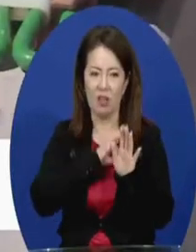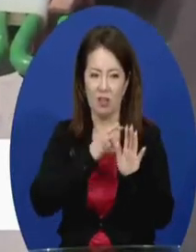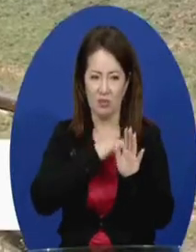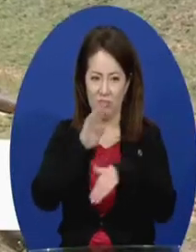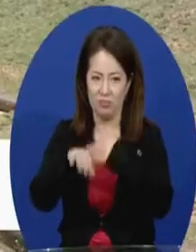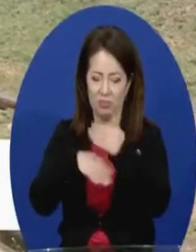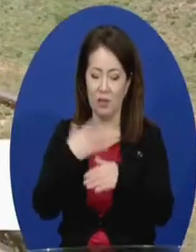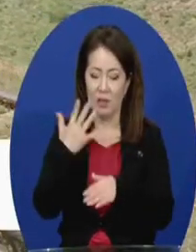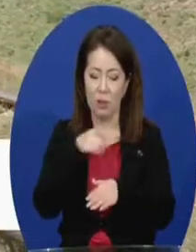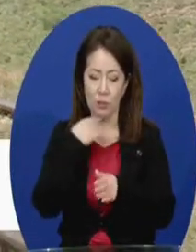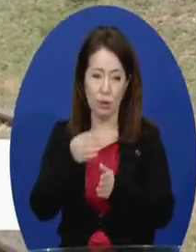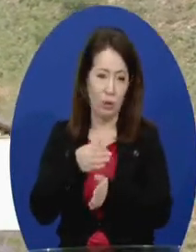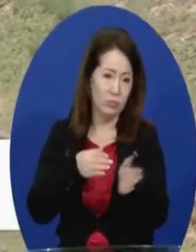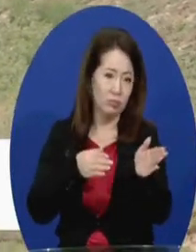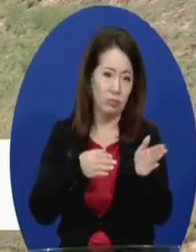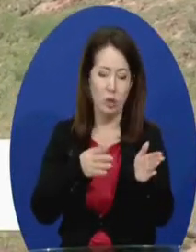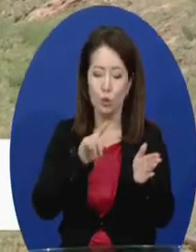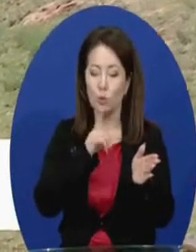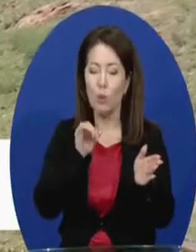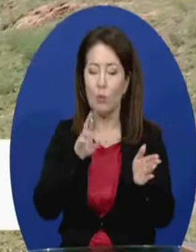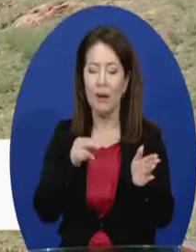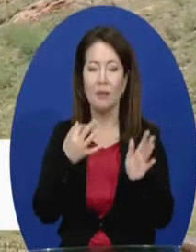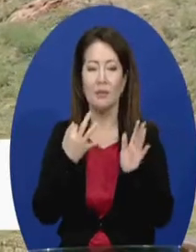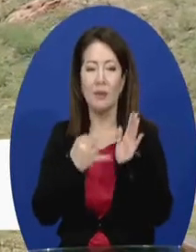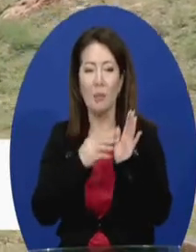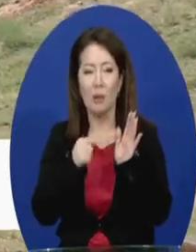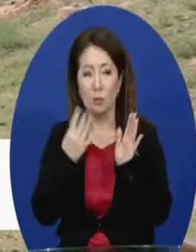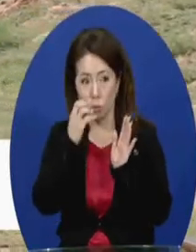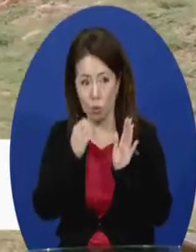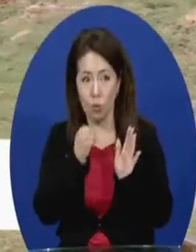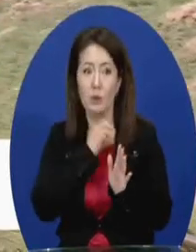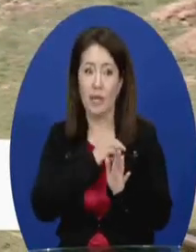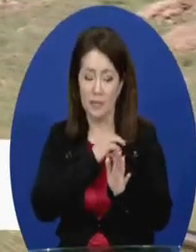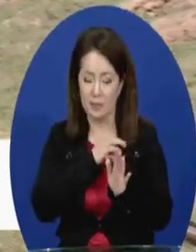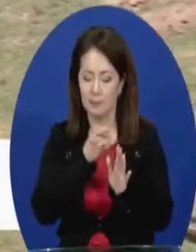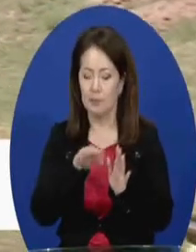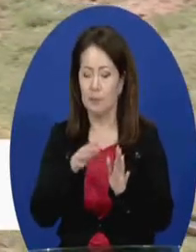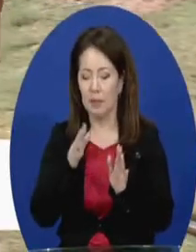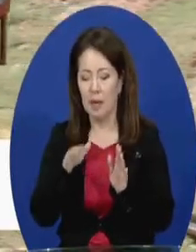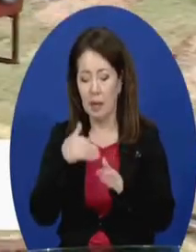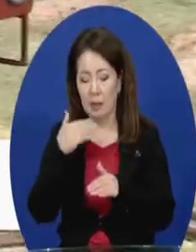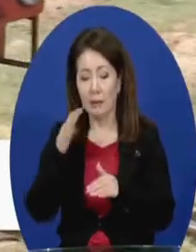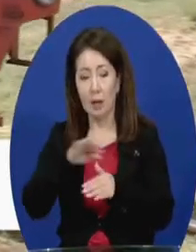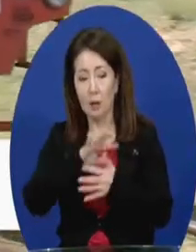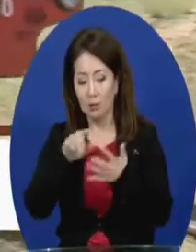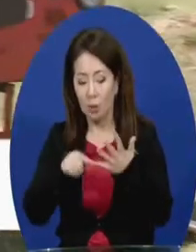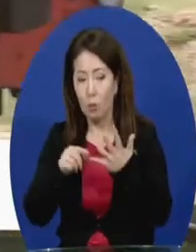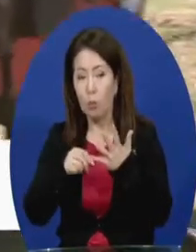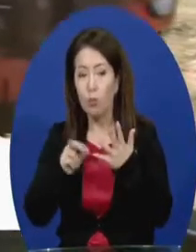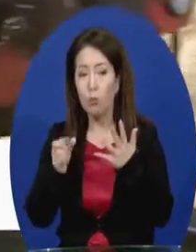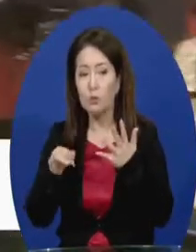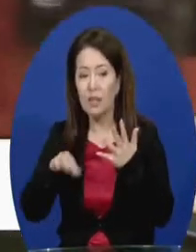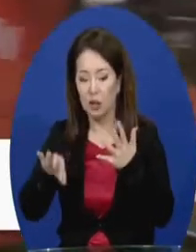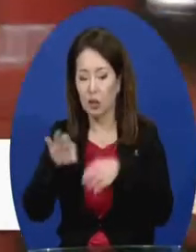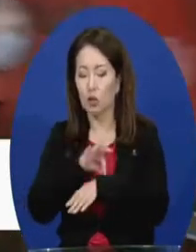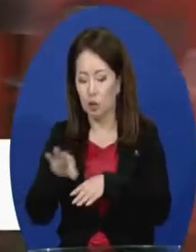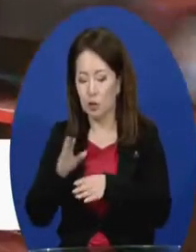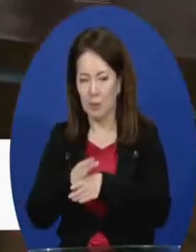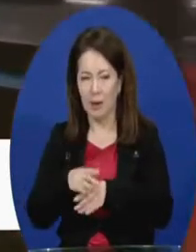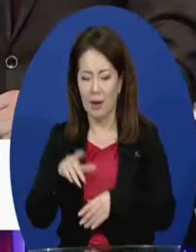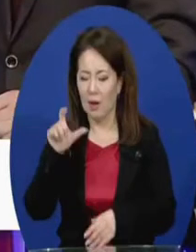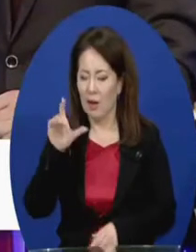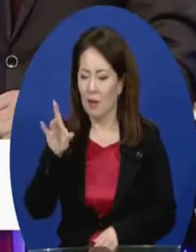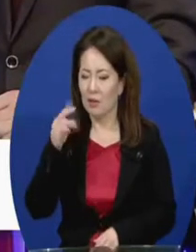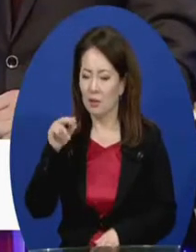зүүн баян бол 8.4% өгөөжтэй гэж боддог. За тавт нь бол бусад төсөл. Эрдэнэс 5-7, ер нь 5-7 ордын асуудал бол олон